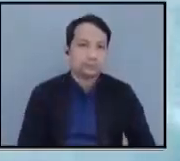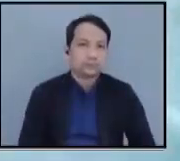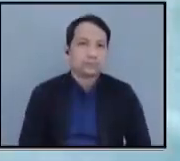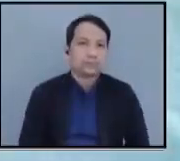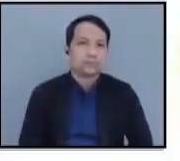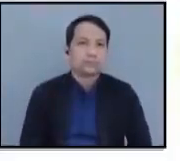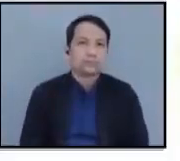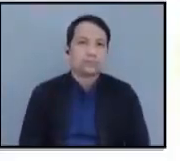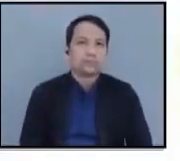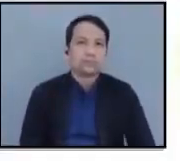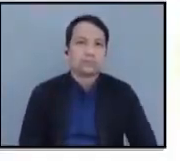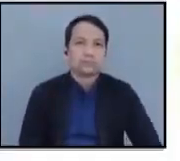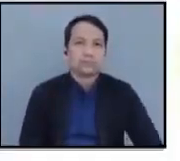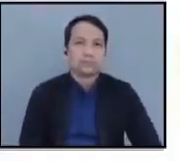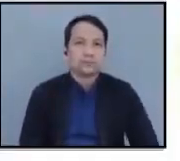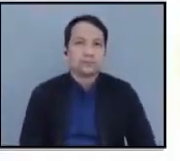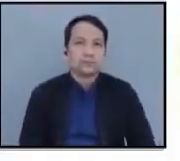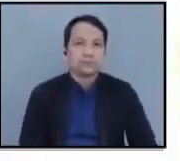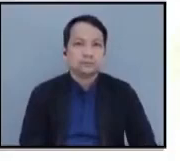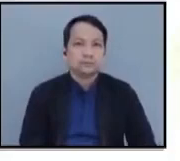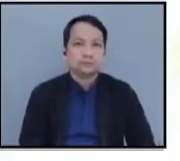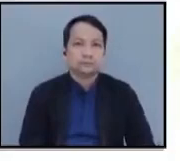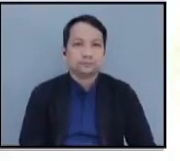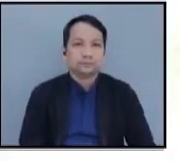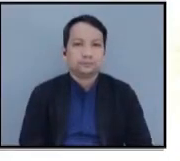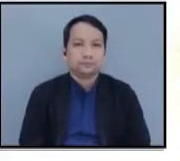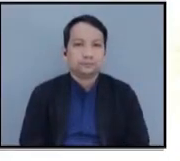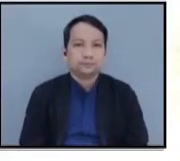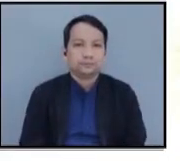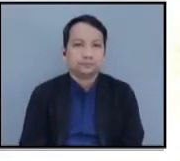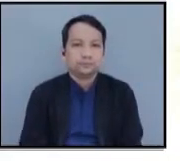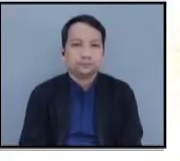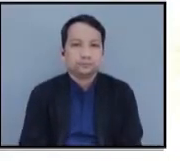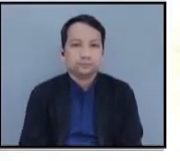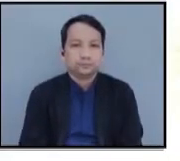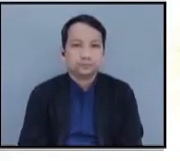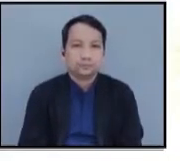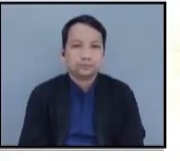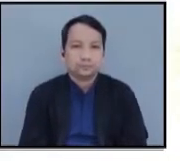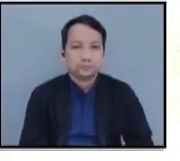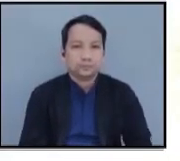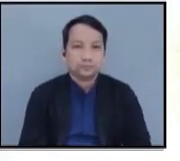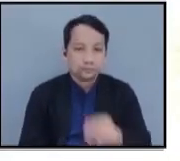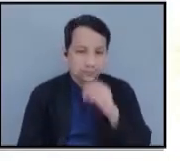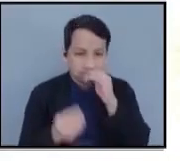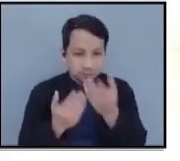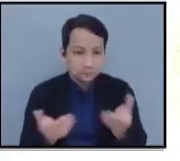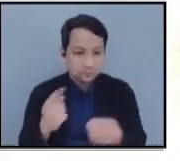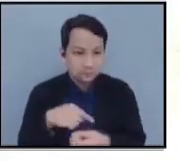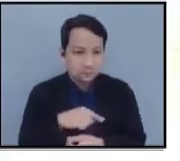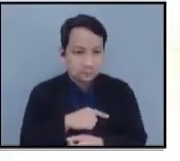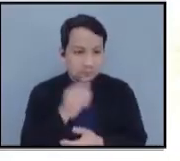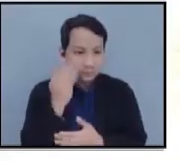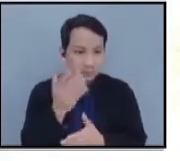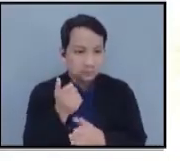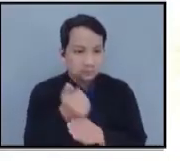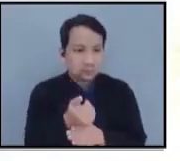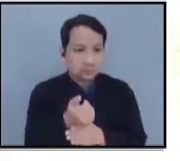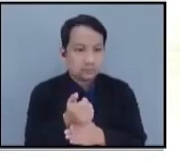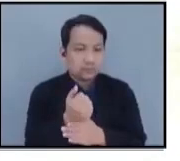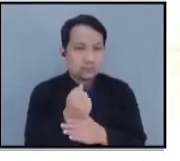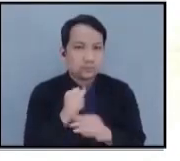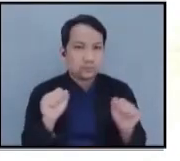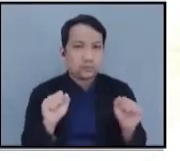samantala dayan nagbili naman ang mga autoridad para sa mga mamanata na gawing ligtas ang